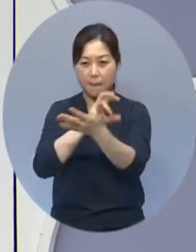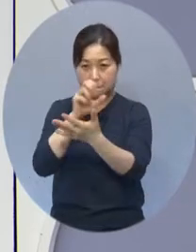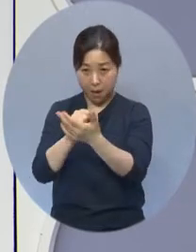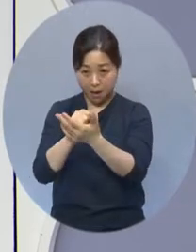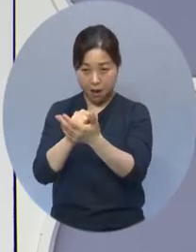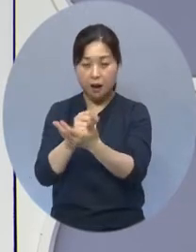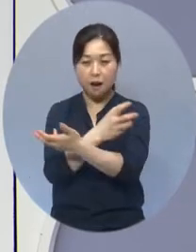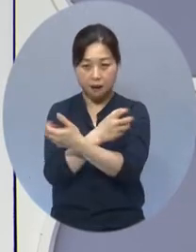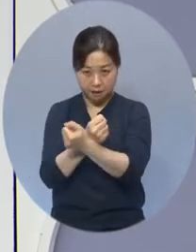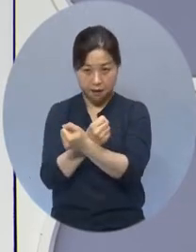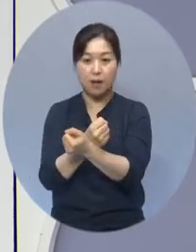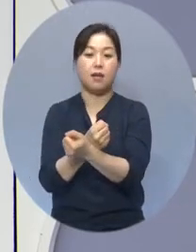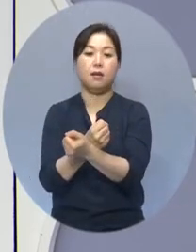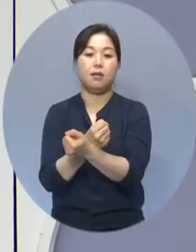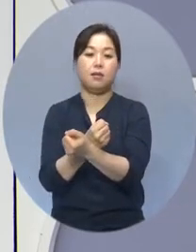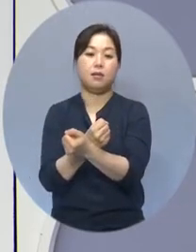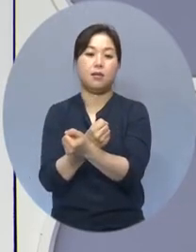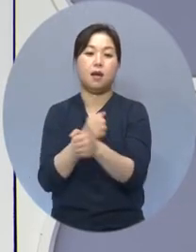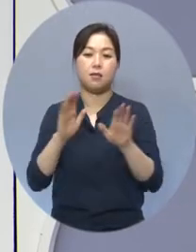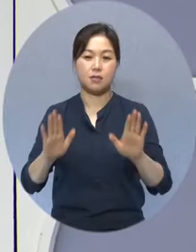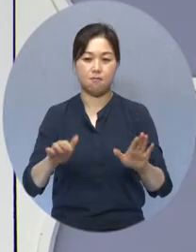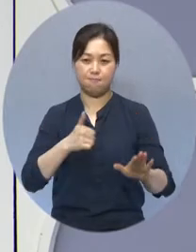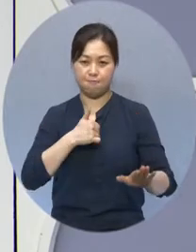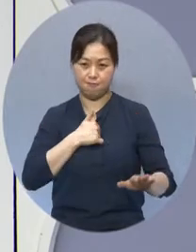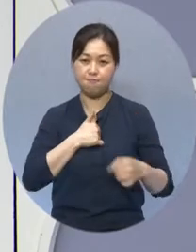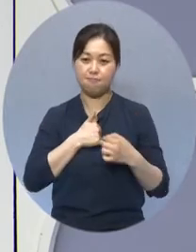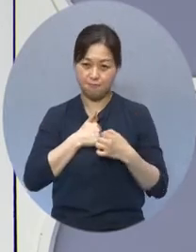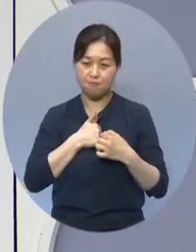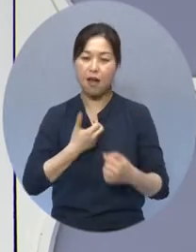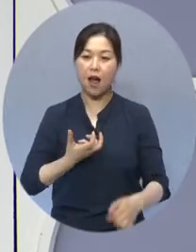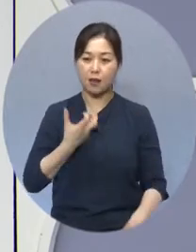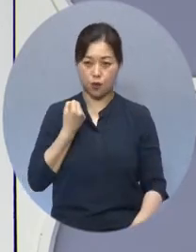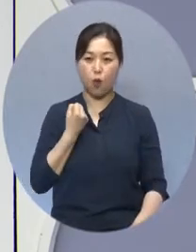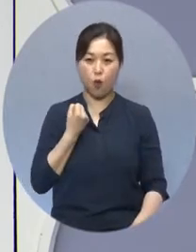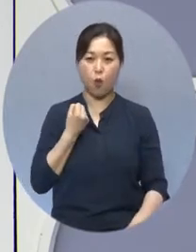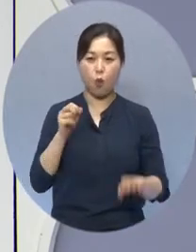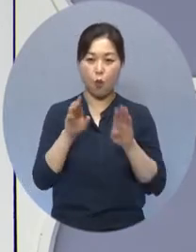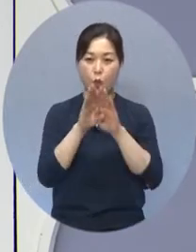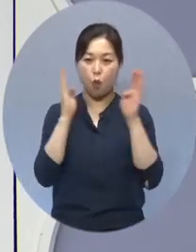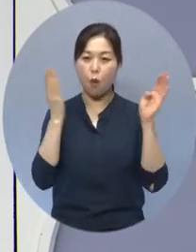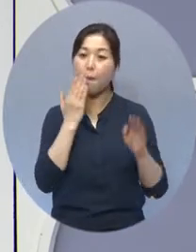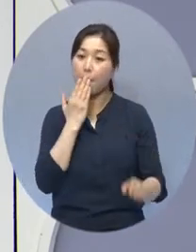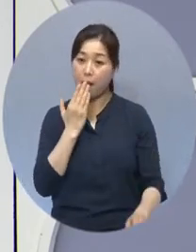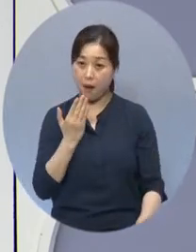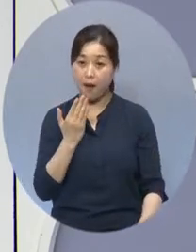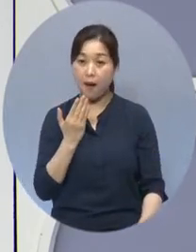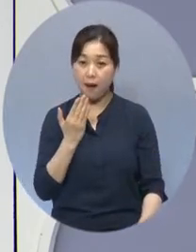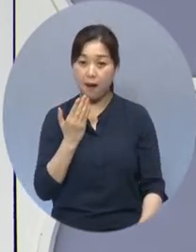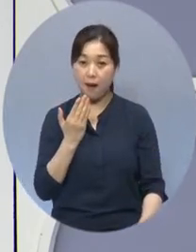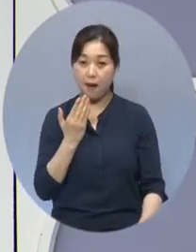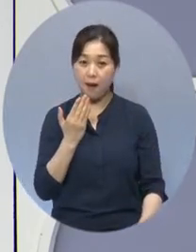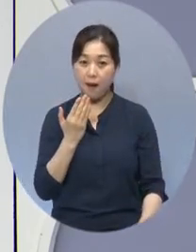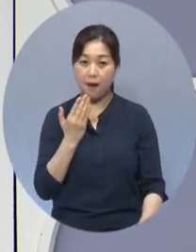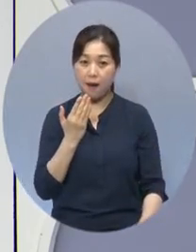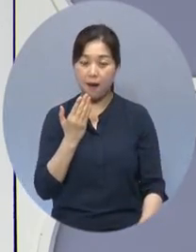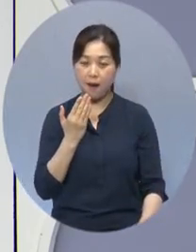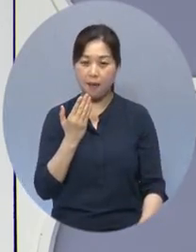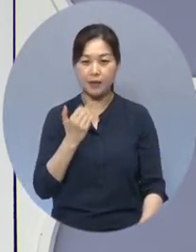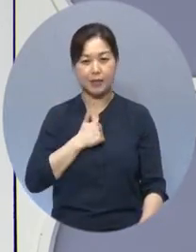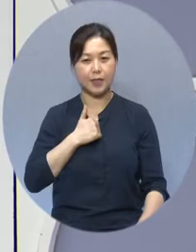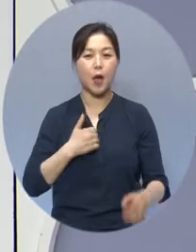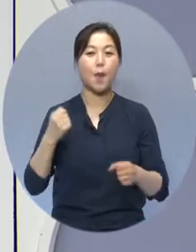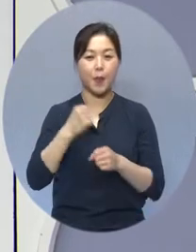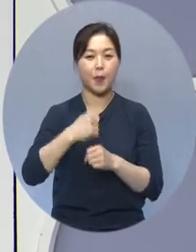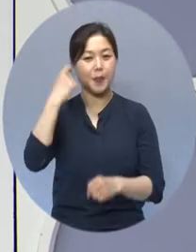조금 긍지를 가질 수 있다고 할까요? 네. 하여튼 자존심을 좀 해보겠다 이렇게 좀 볼